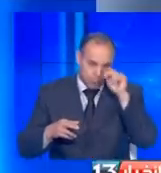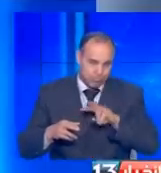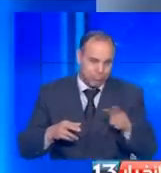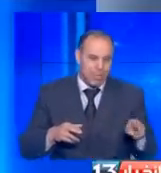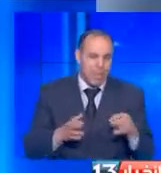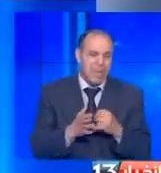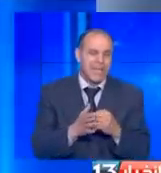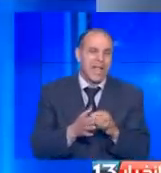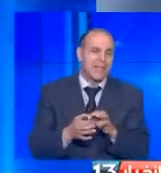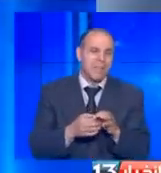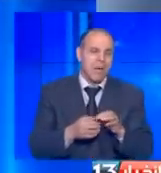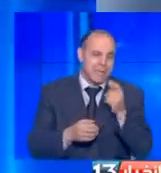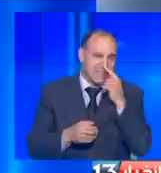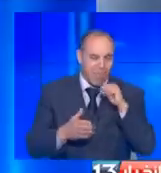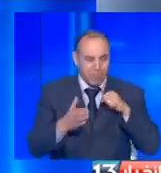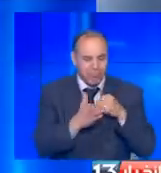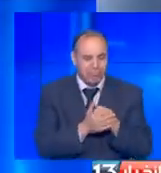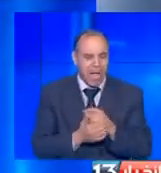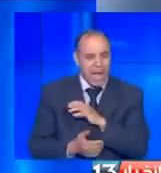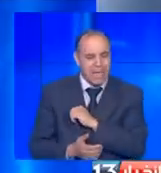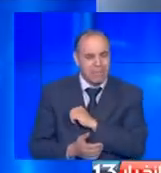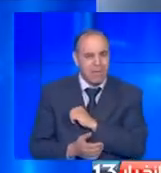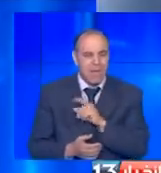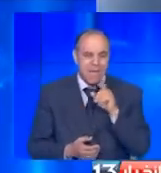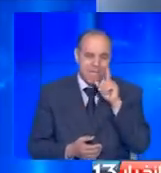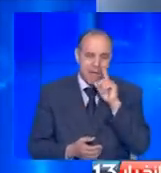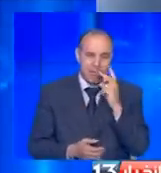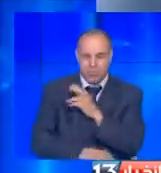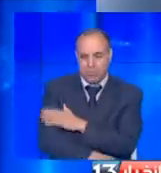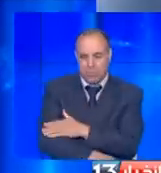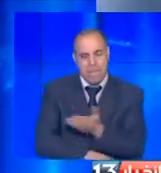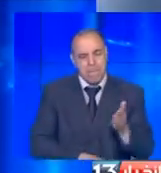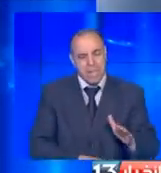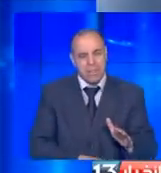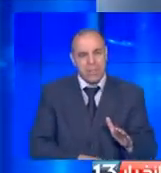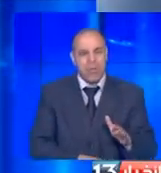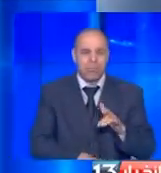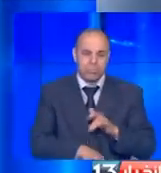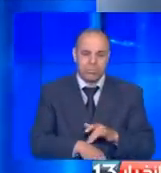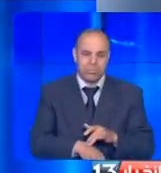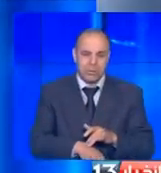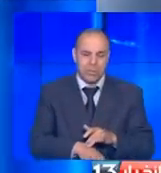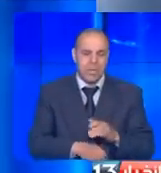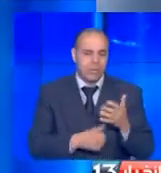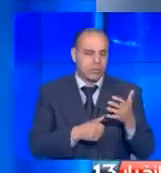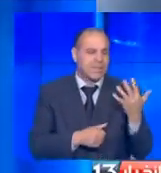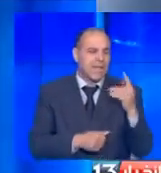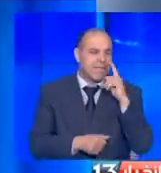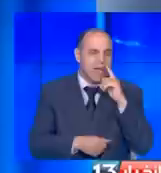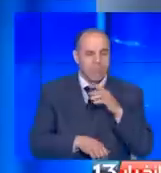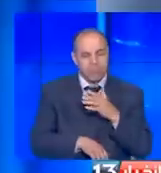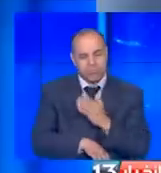منطقة سيدي بنور حادث أليم أسفر عن وفاة عاملتين على عين المكان وإصابة 65